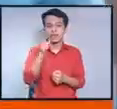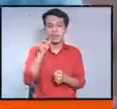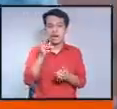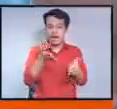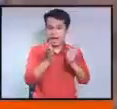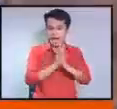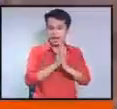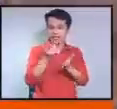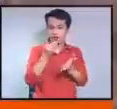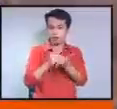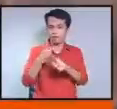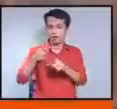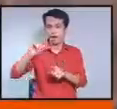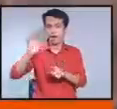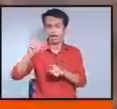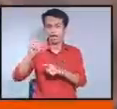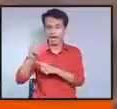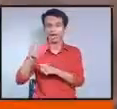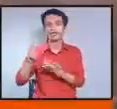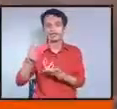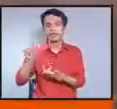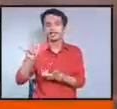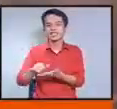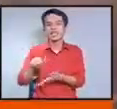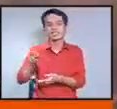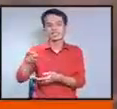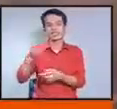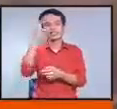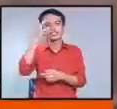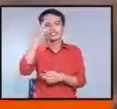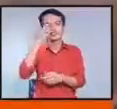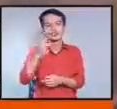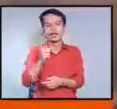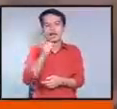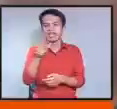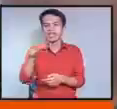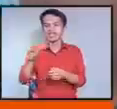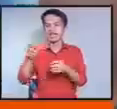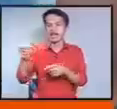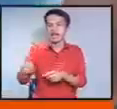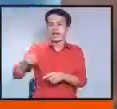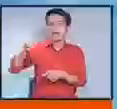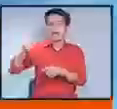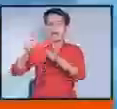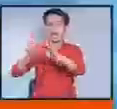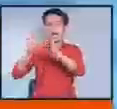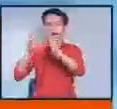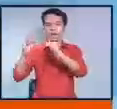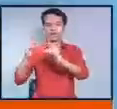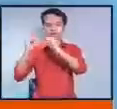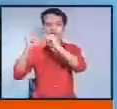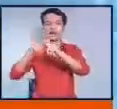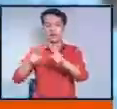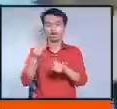ilang dokumento sa ICAD ang isa sa mga sinasabing dahilan kung bakit hindi ginawang cabinet rank ang kanyang posisyon. Pero para sa